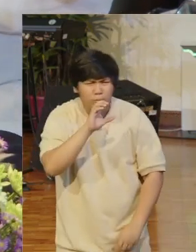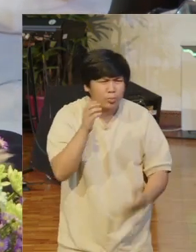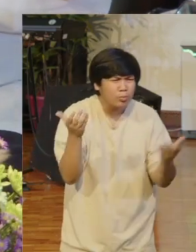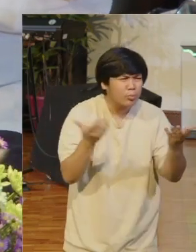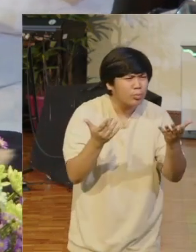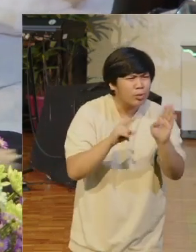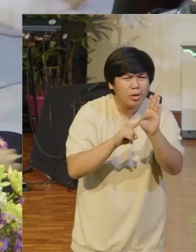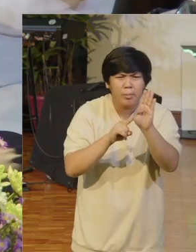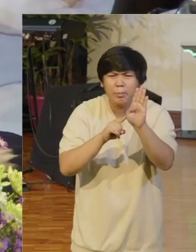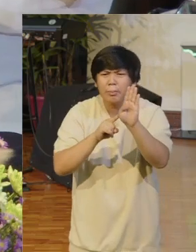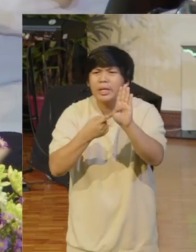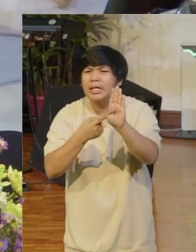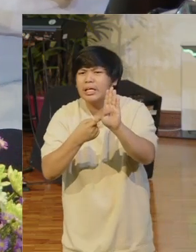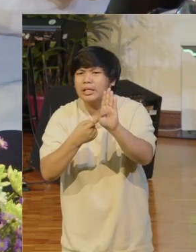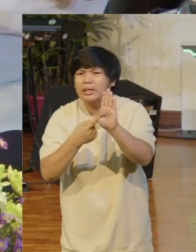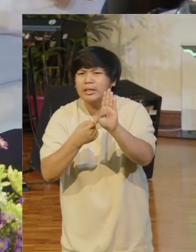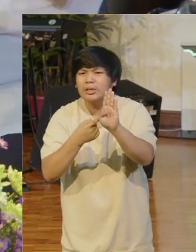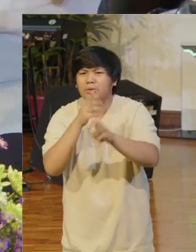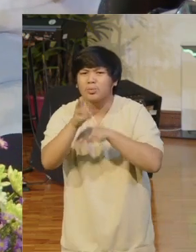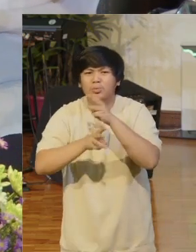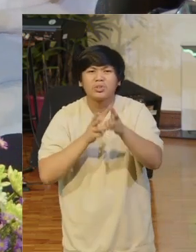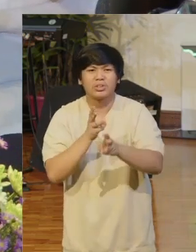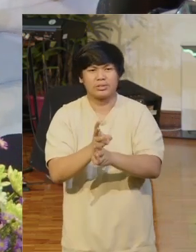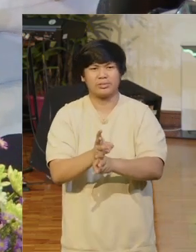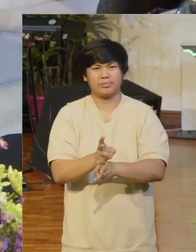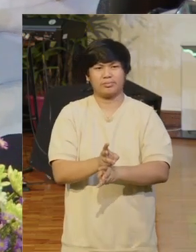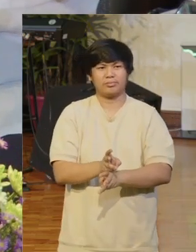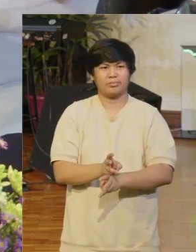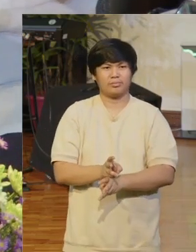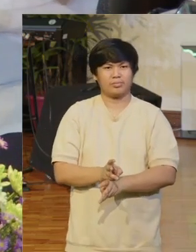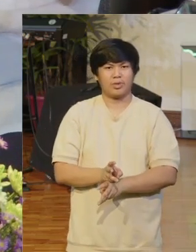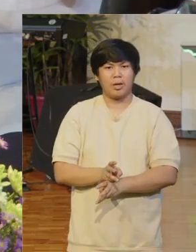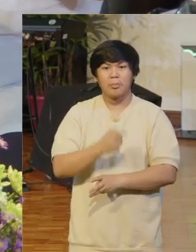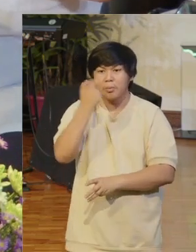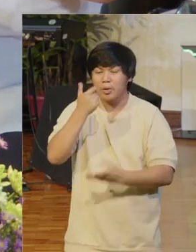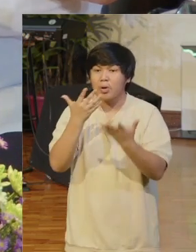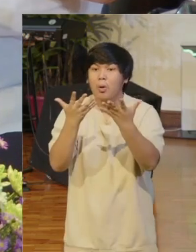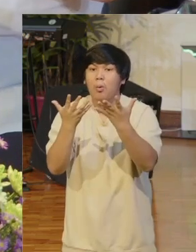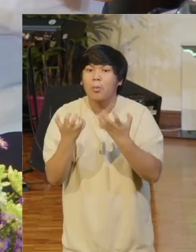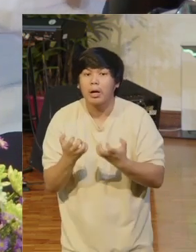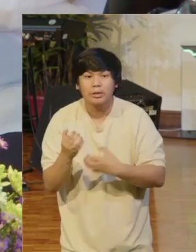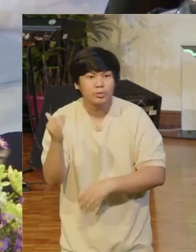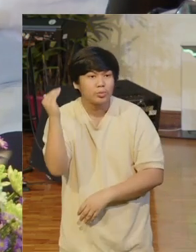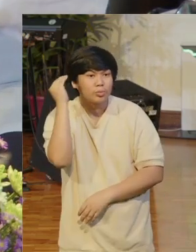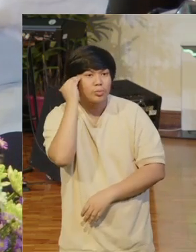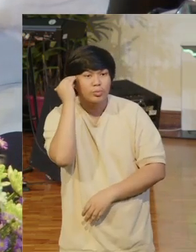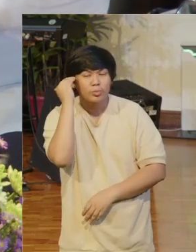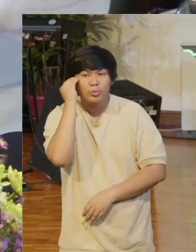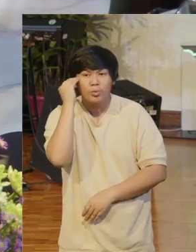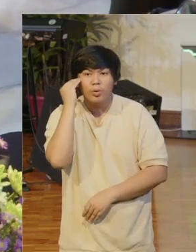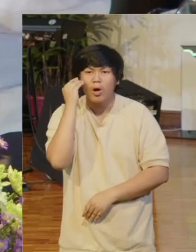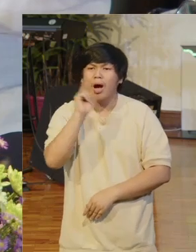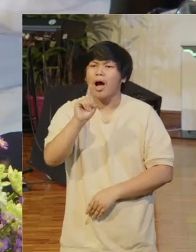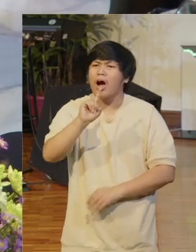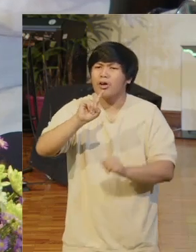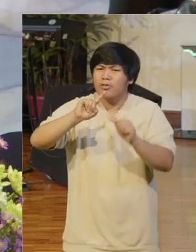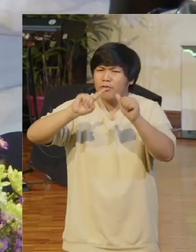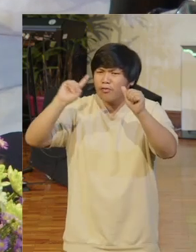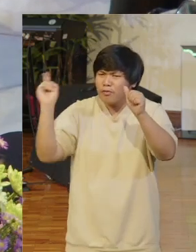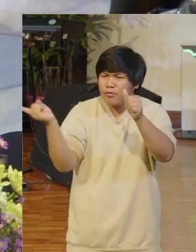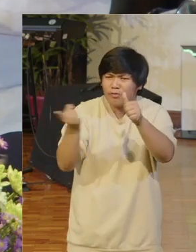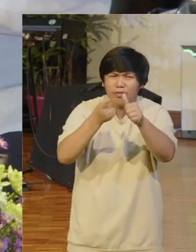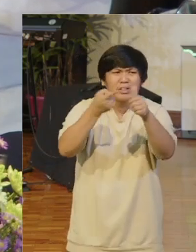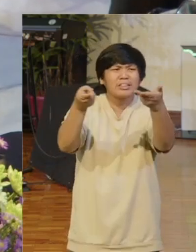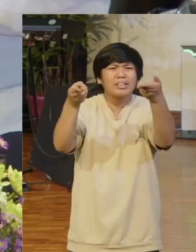lahat bago nangyari yung Big Bang. Kasi gusto nilang malaman yung pinaka-nanosecond